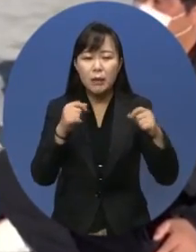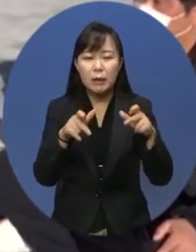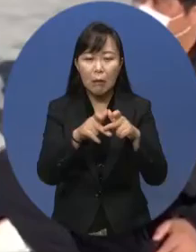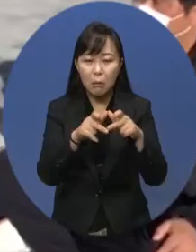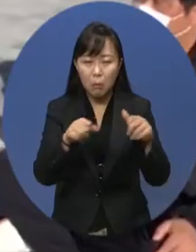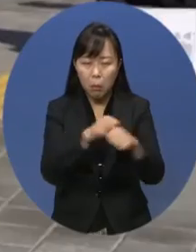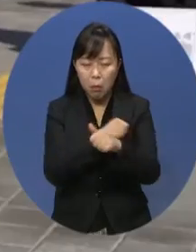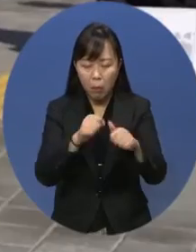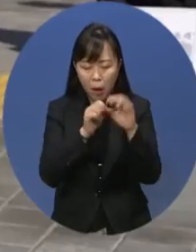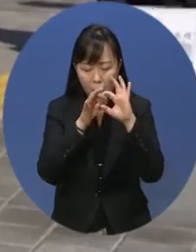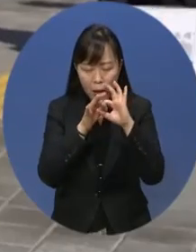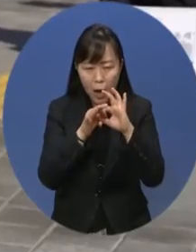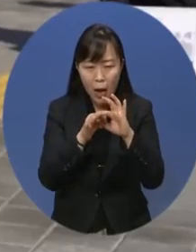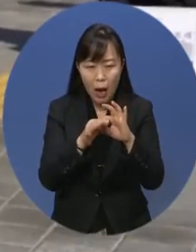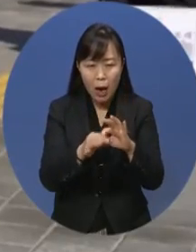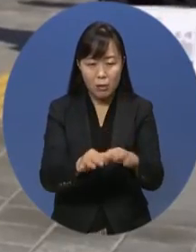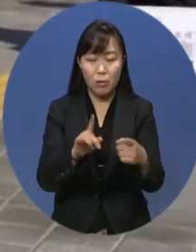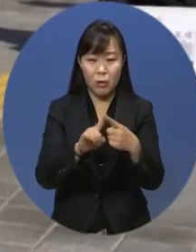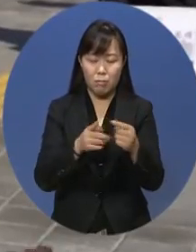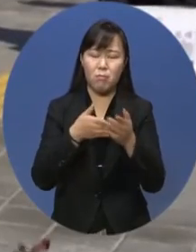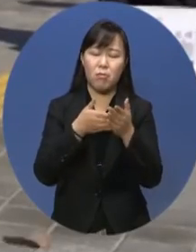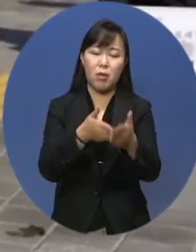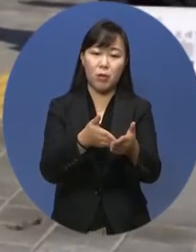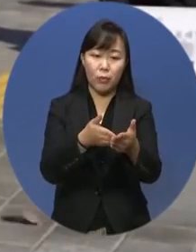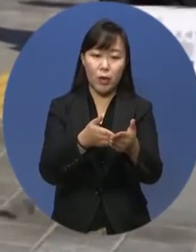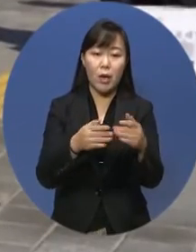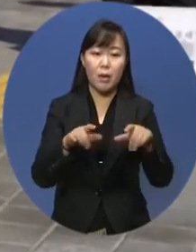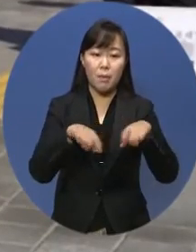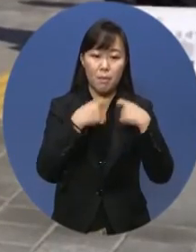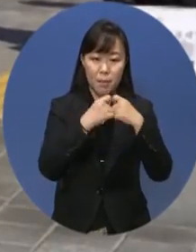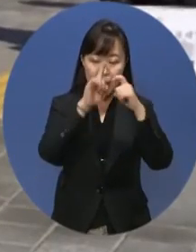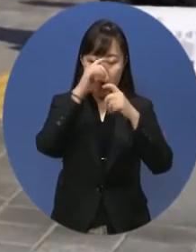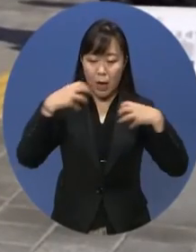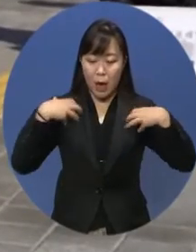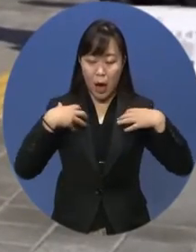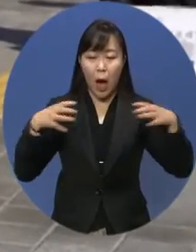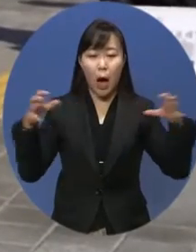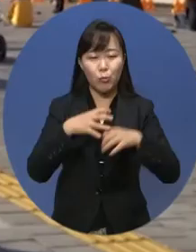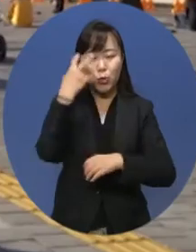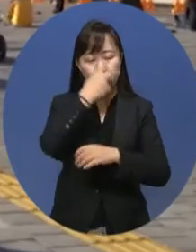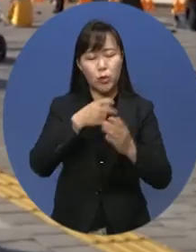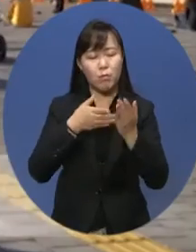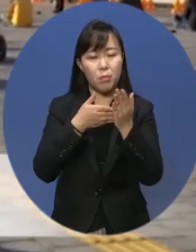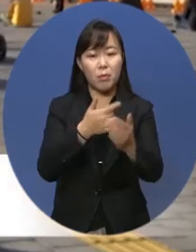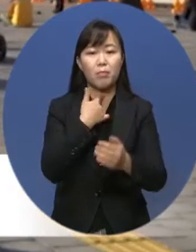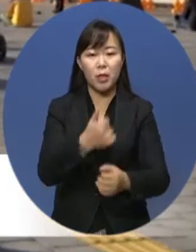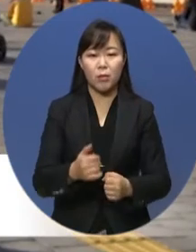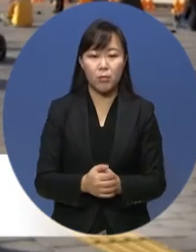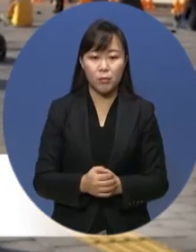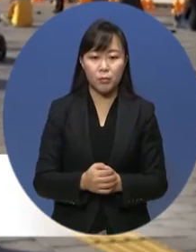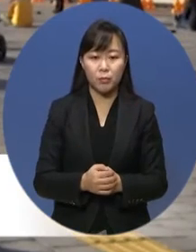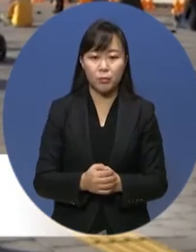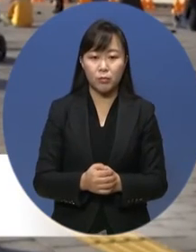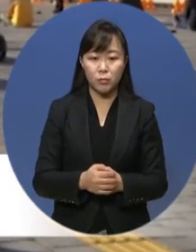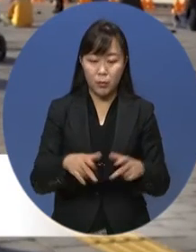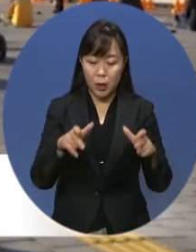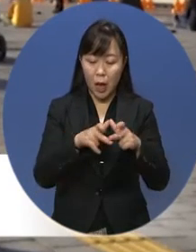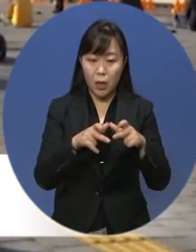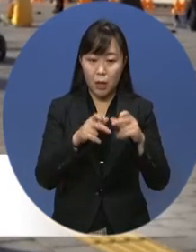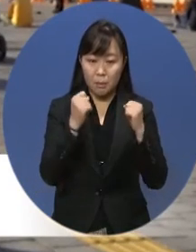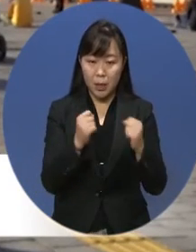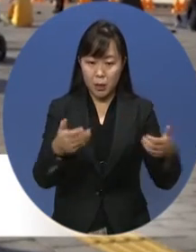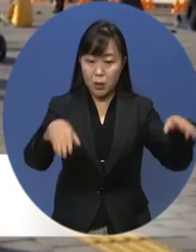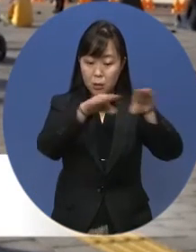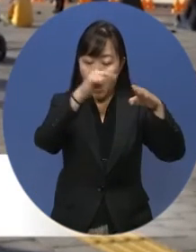지속적으로 이루어 졌다는 것을 제기하며 민간 합동 조사를 요구해 왔습니다 현실은 장애인 거주시설 이라는